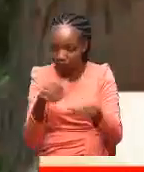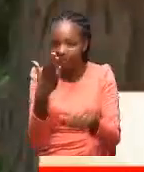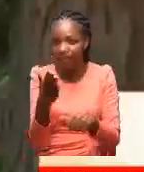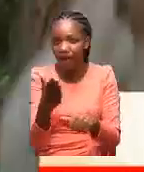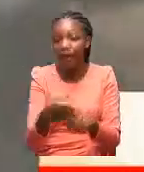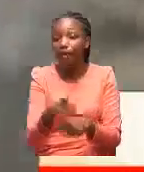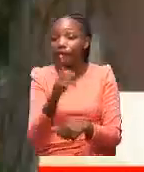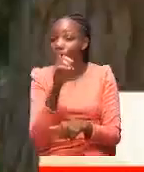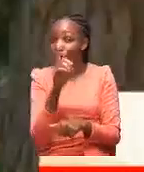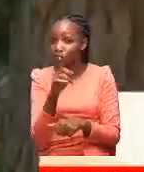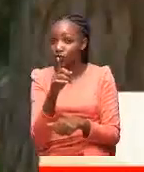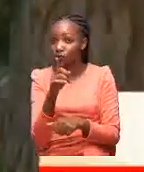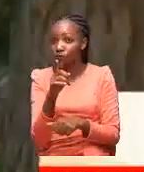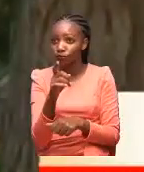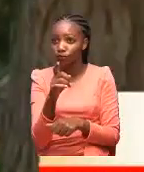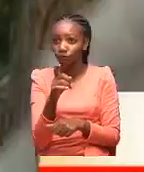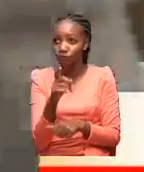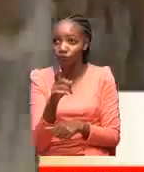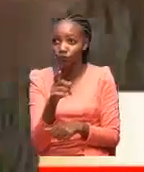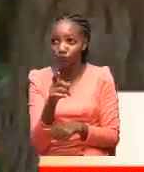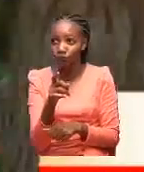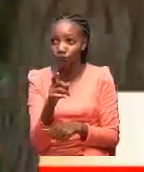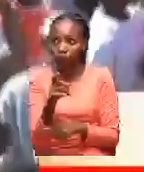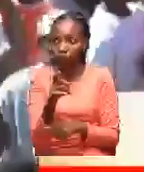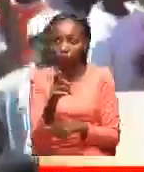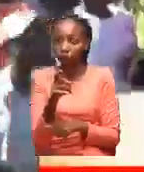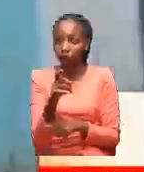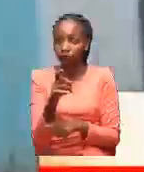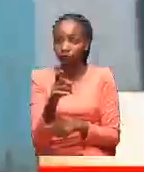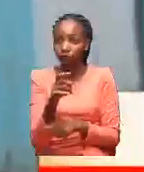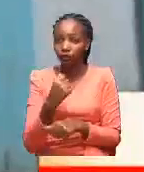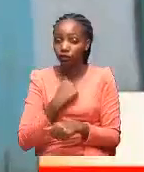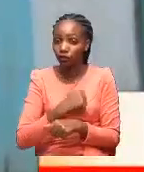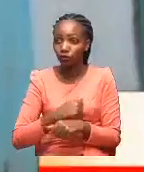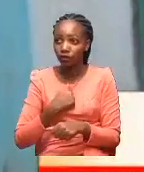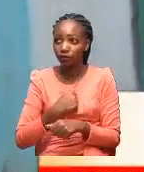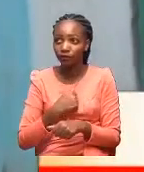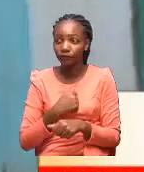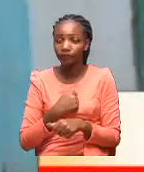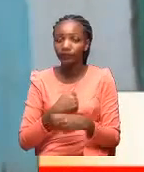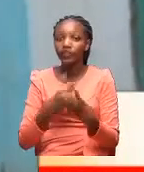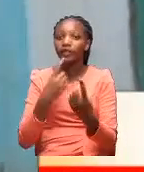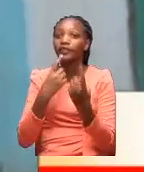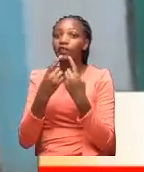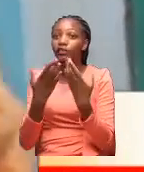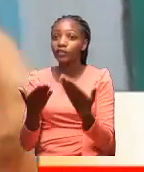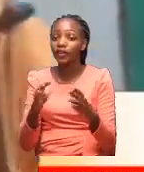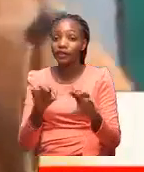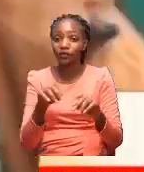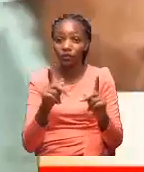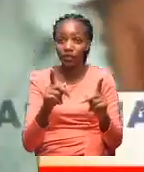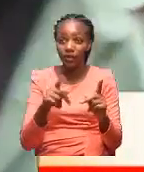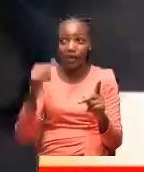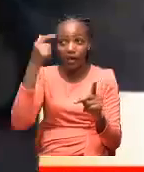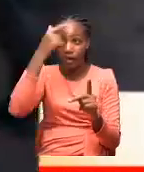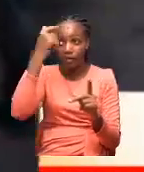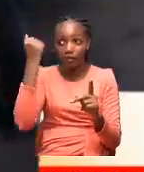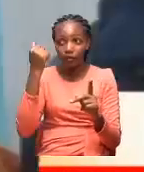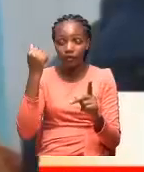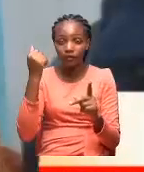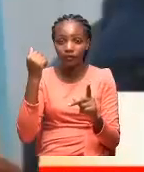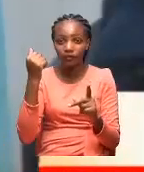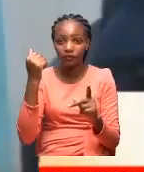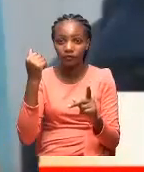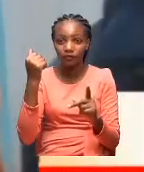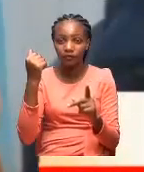wewe umetupa mwana na maji ya moto. Hiyo impeachment iko sawa kabisa, kwa sababu kulingana na yeye,